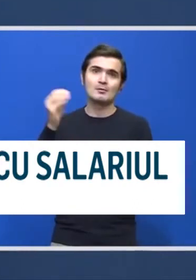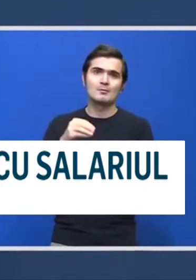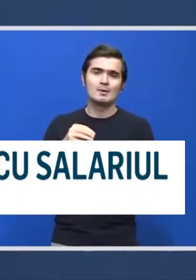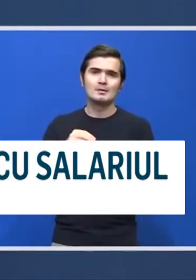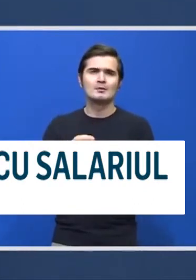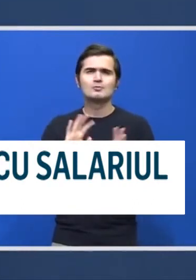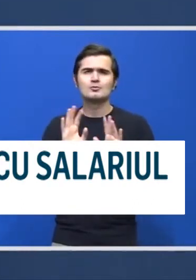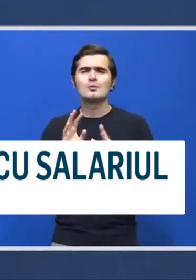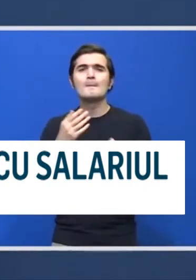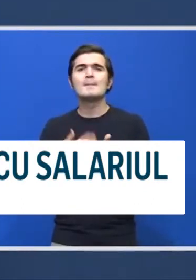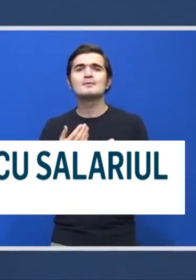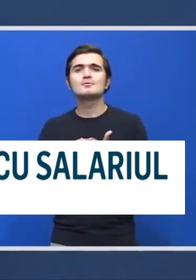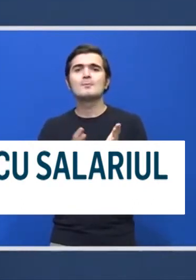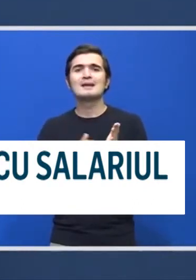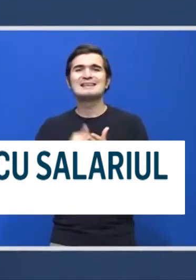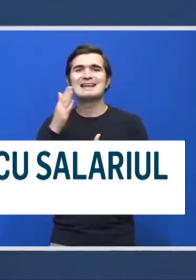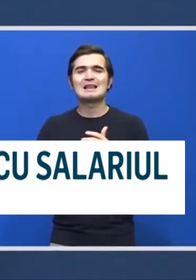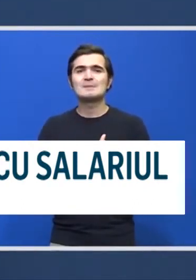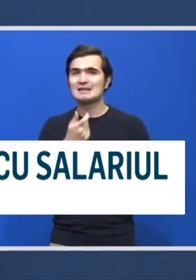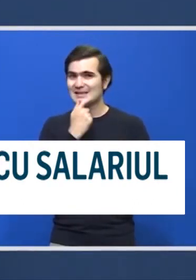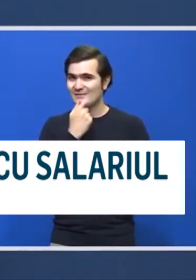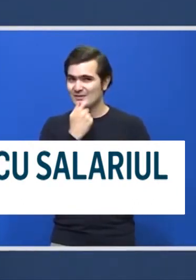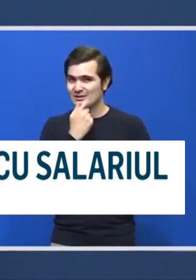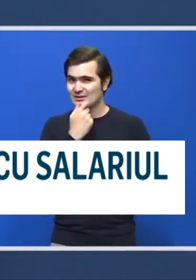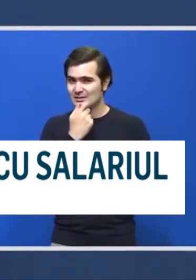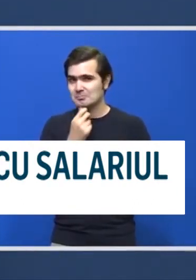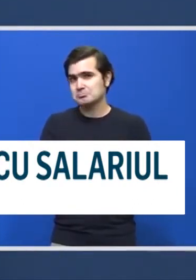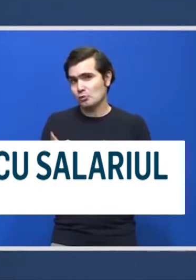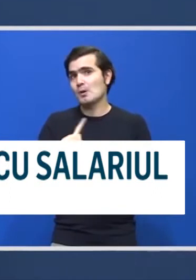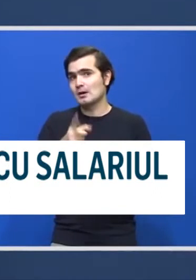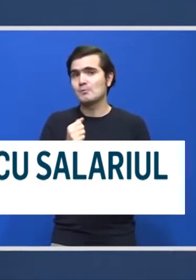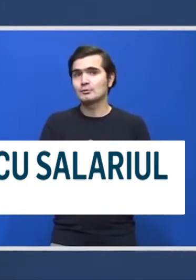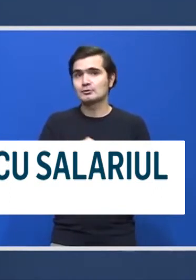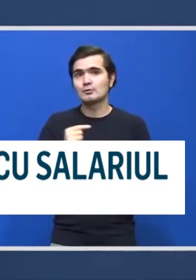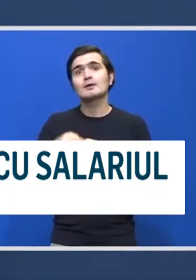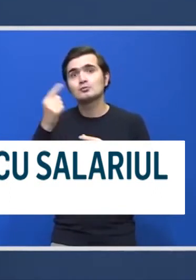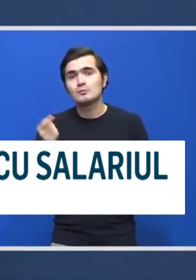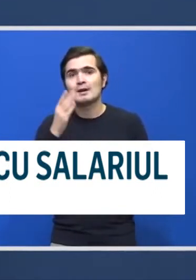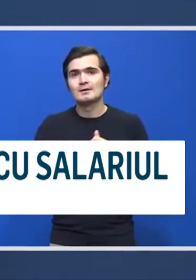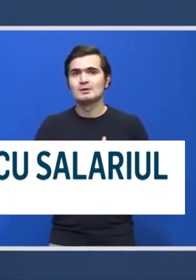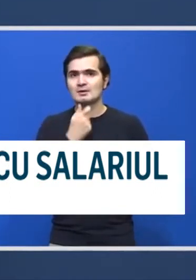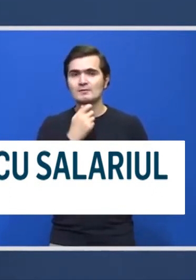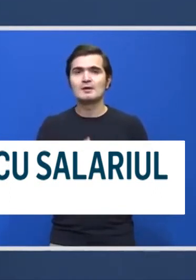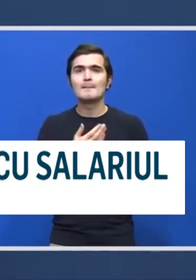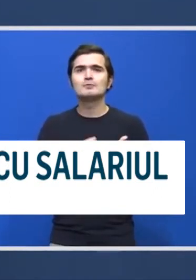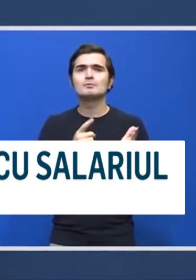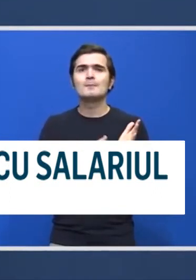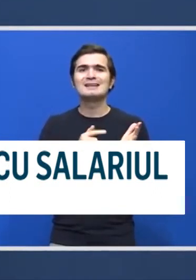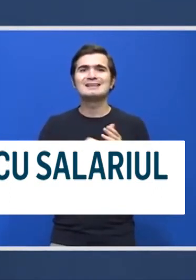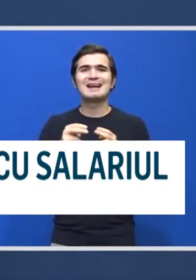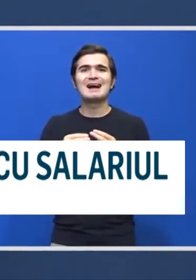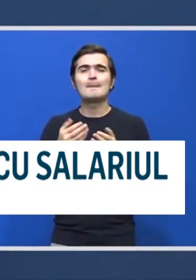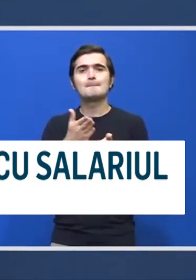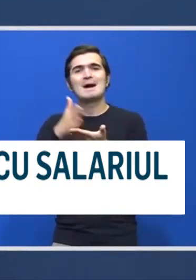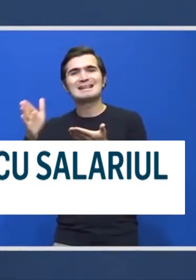propunere. Pensia la limită de vârstă, bineînțeles că poți lucra după aceea dacă ești la limită de vârstă, dar pentru pensia anticipată